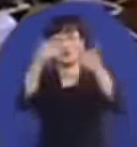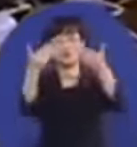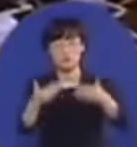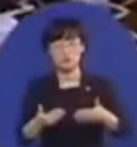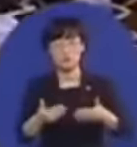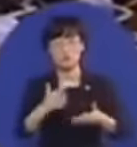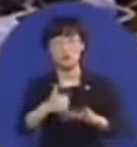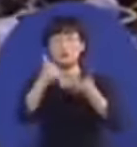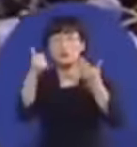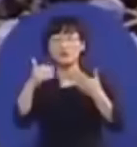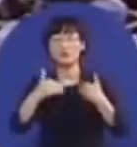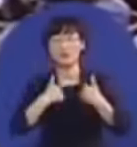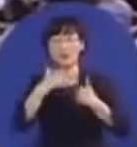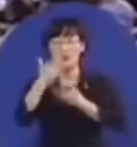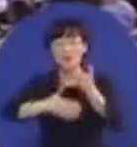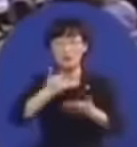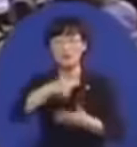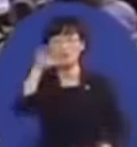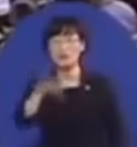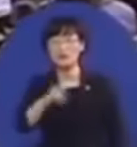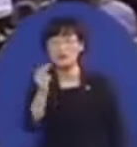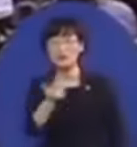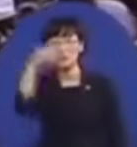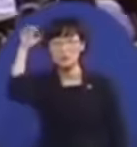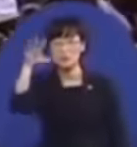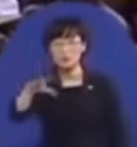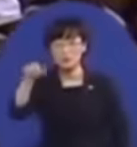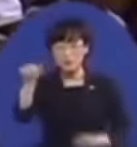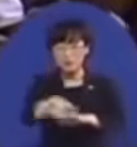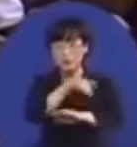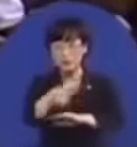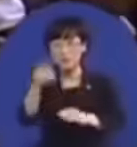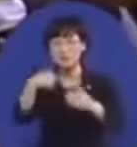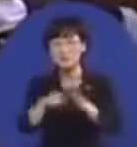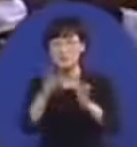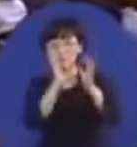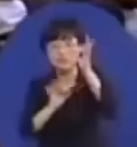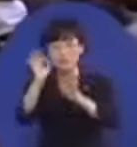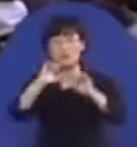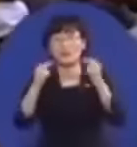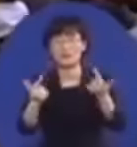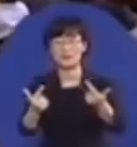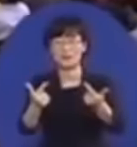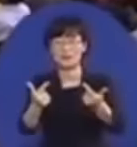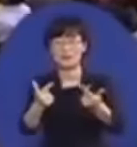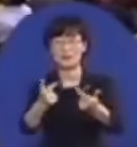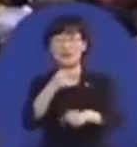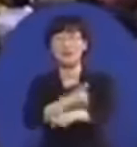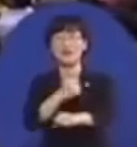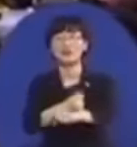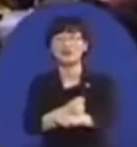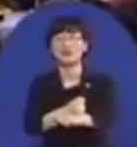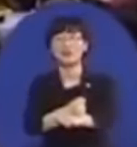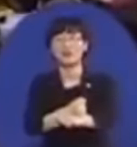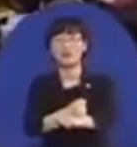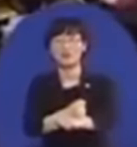건지셨음이라. 주께서 나로 하나님 앞 생명의 빛에 다니게 하시려고 실족하지 아니하게